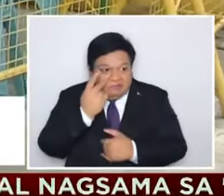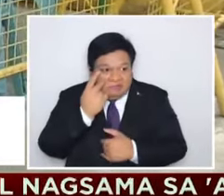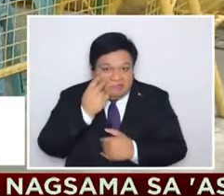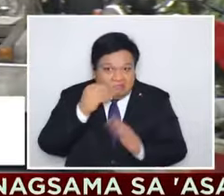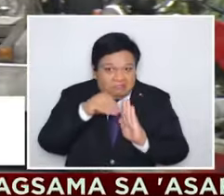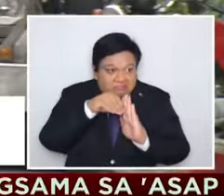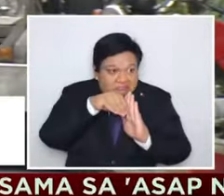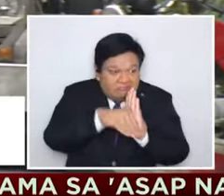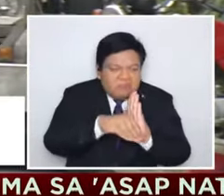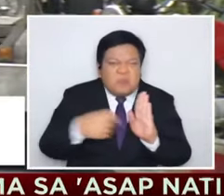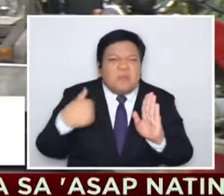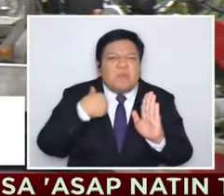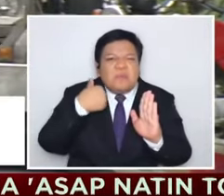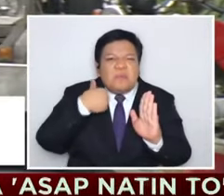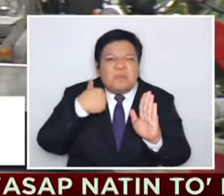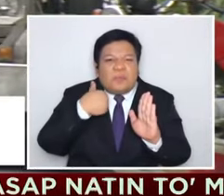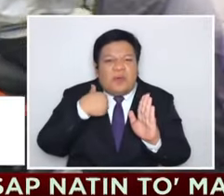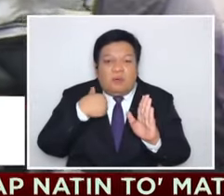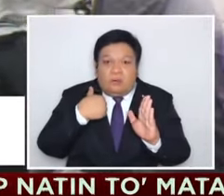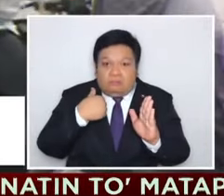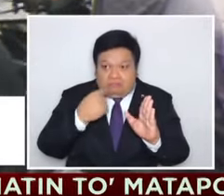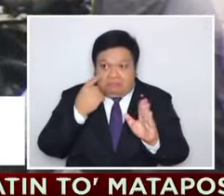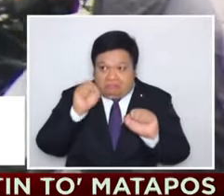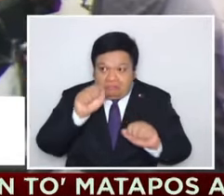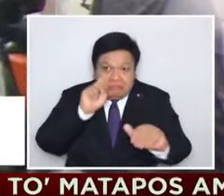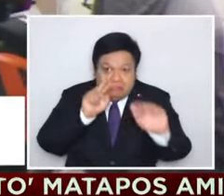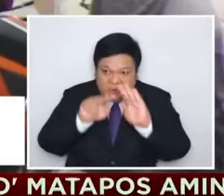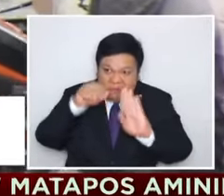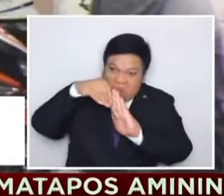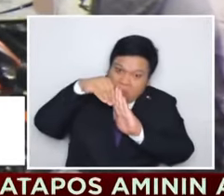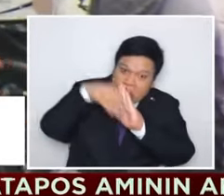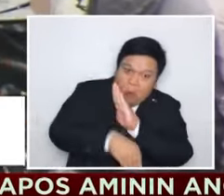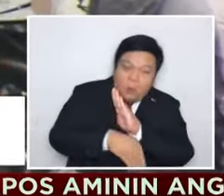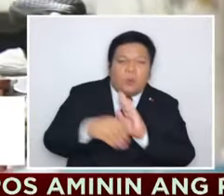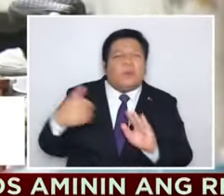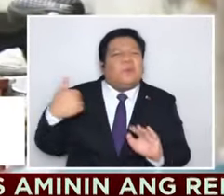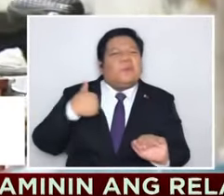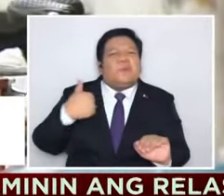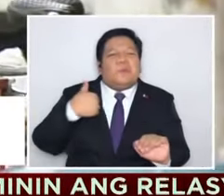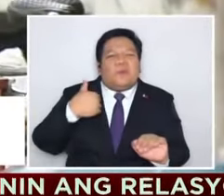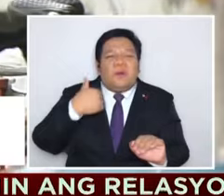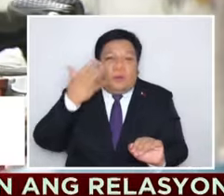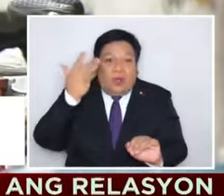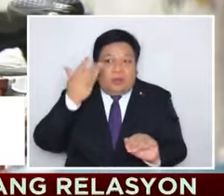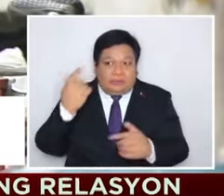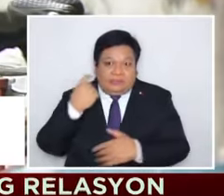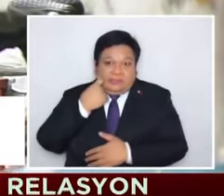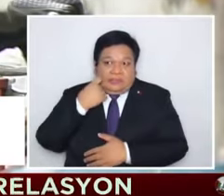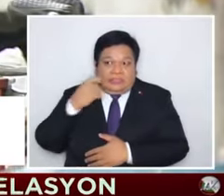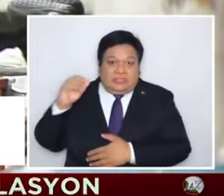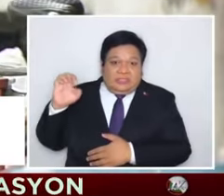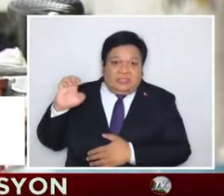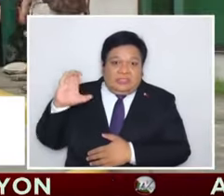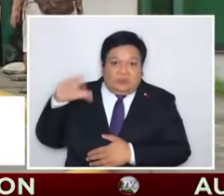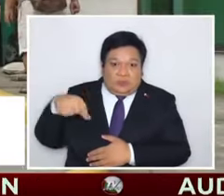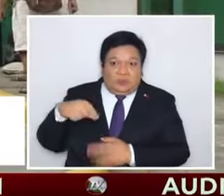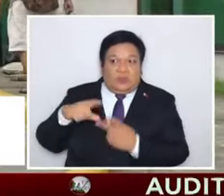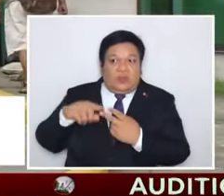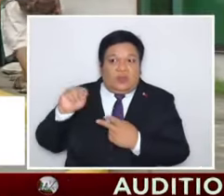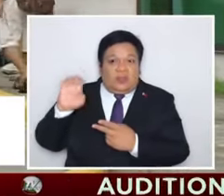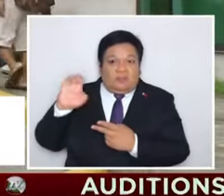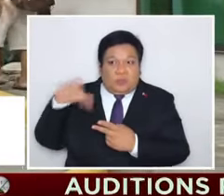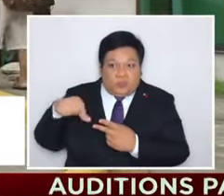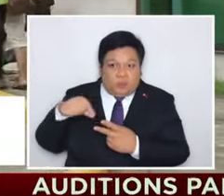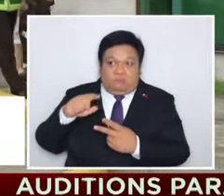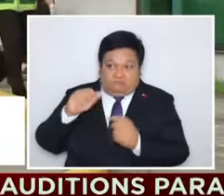naman maaasahan ang sobrang pagbaba nito matapos ang nakaraang enhanced community quarantine at modified ECQ. Para